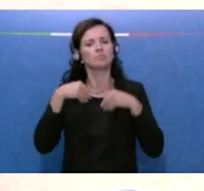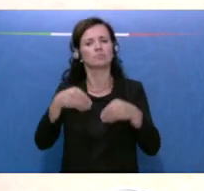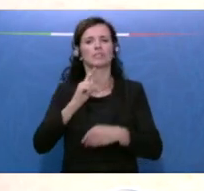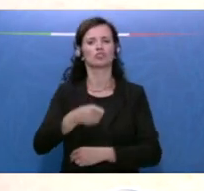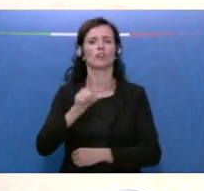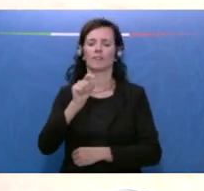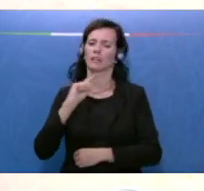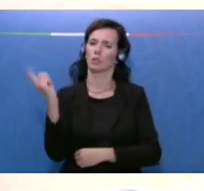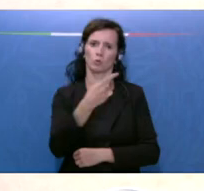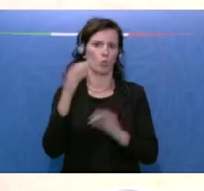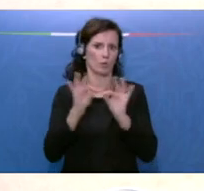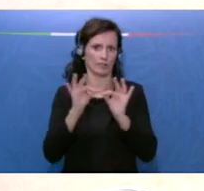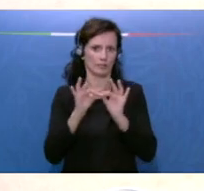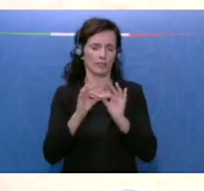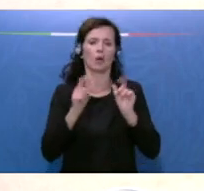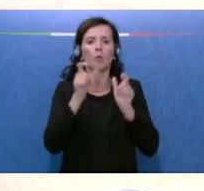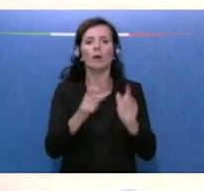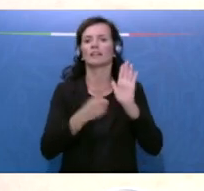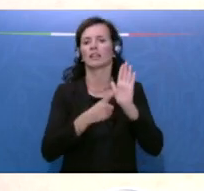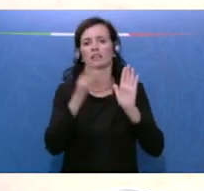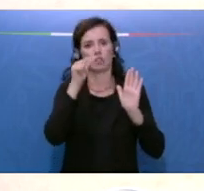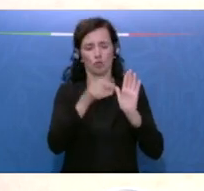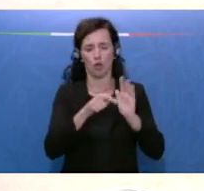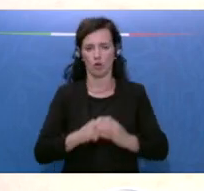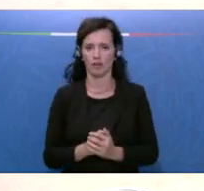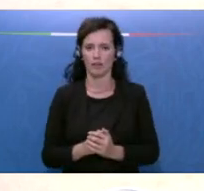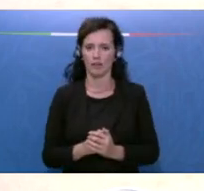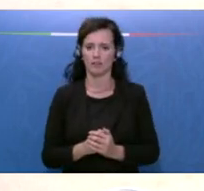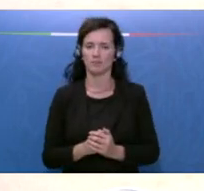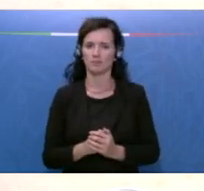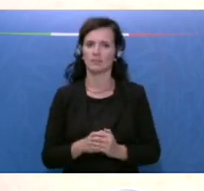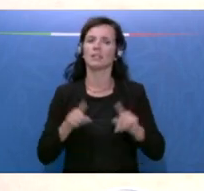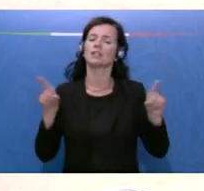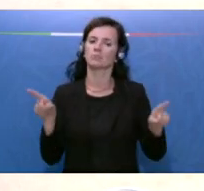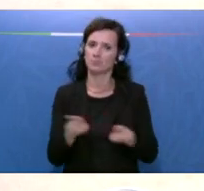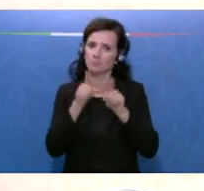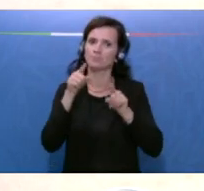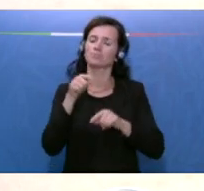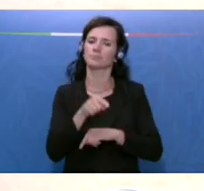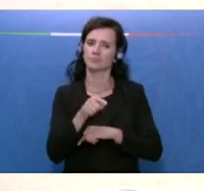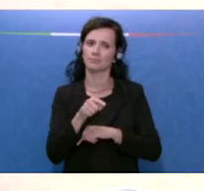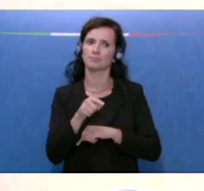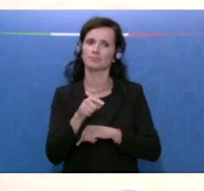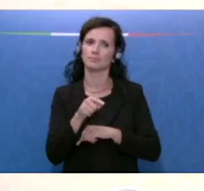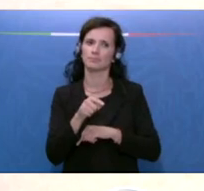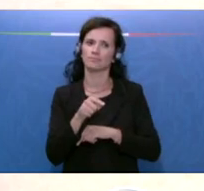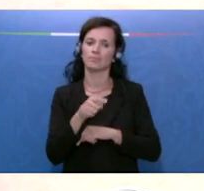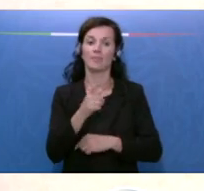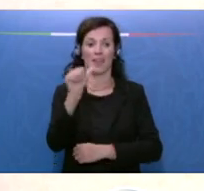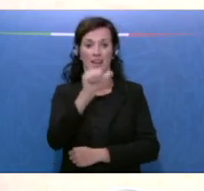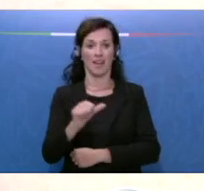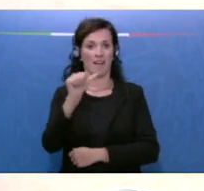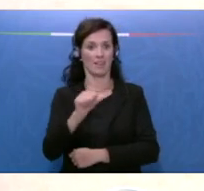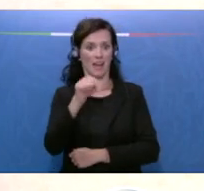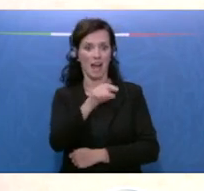come anche consenso ha trovato nella necessità che il l'afghanistan non